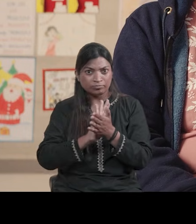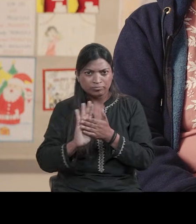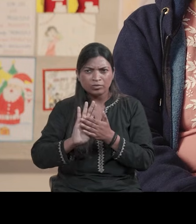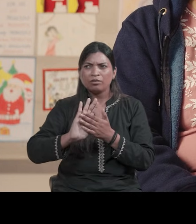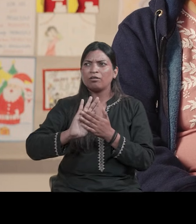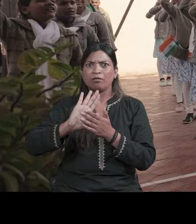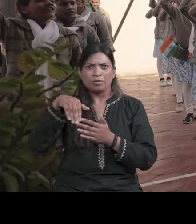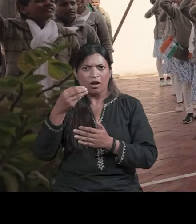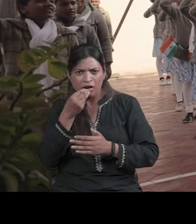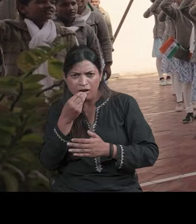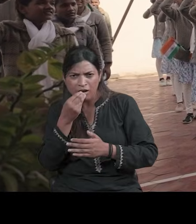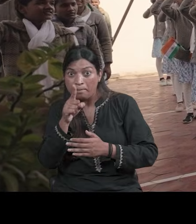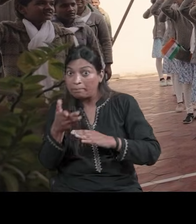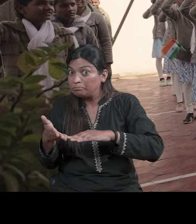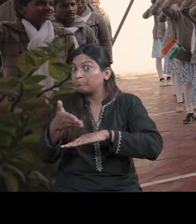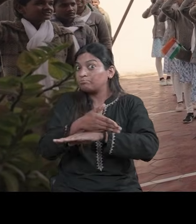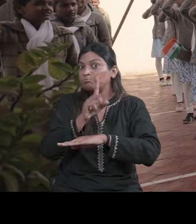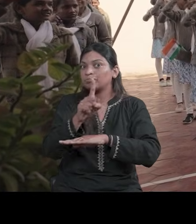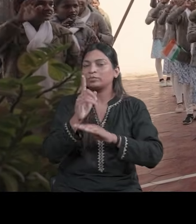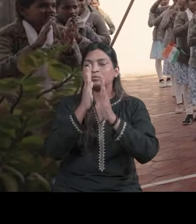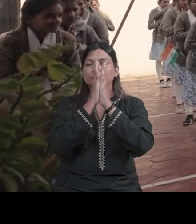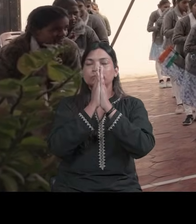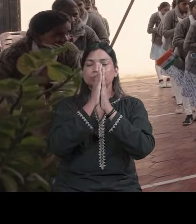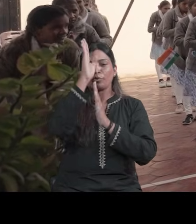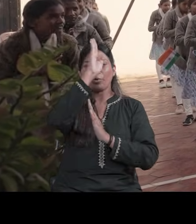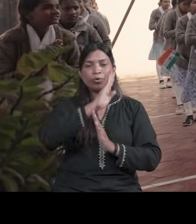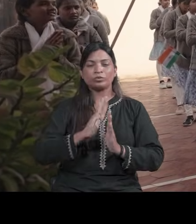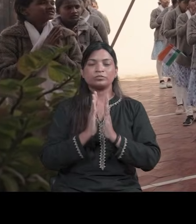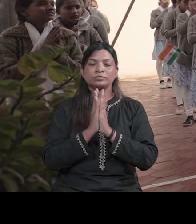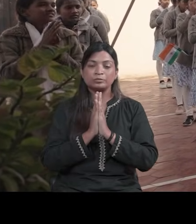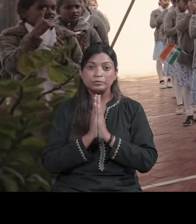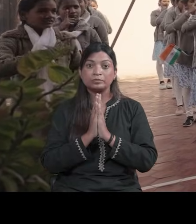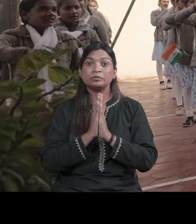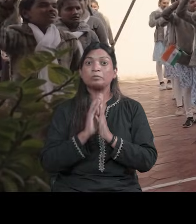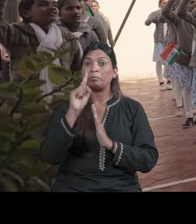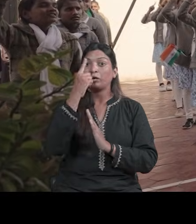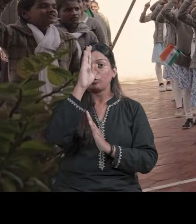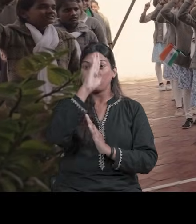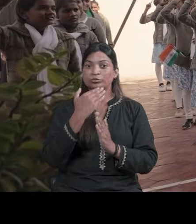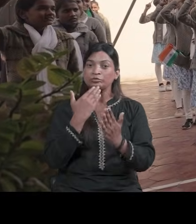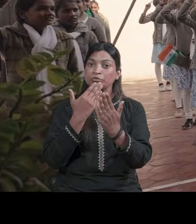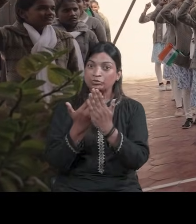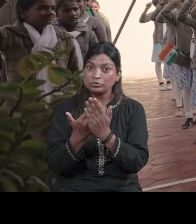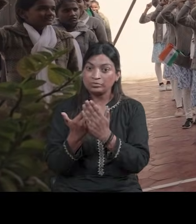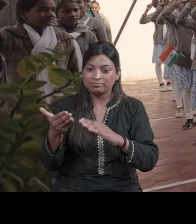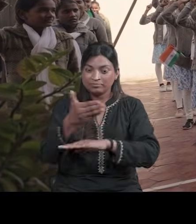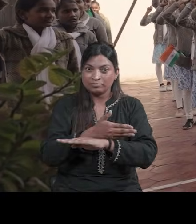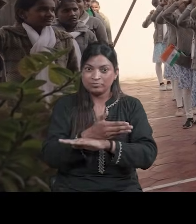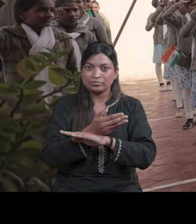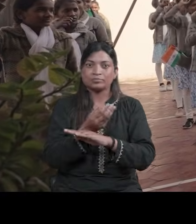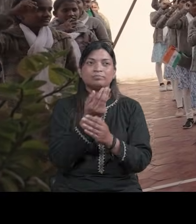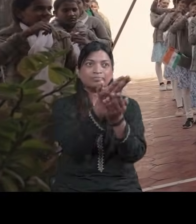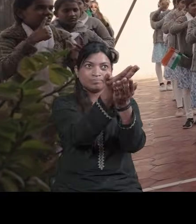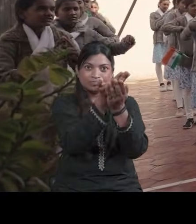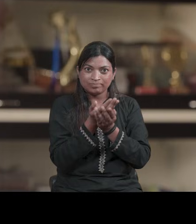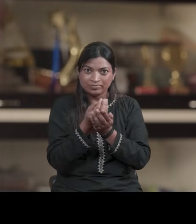हैं, खाना खाते। खाना खाने के पहले हमारे यहाँ डेली प्रार्थना होती है। हम बिना भगवान को धन्यवाद दिए कभी भी भगवान का प्रसाद नहीं